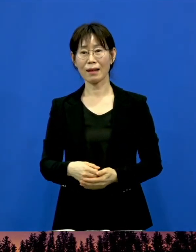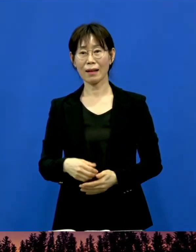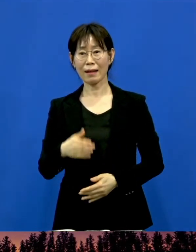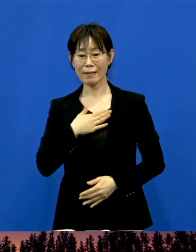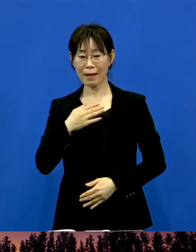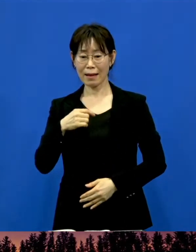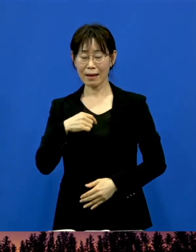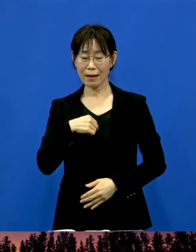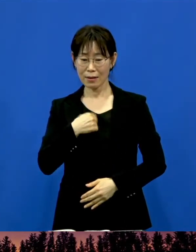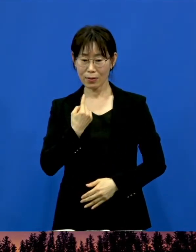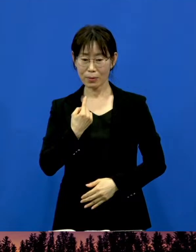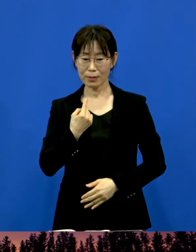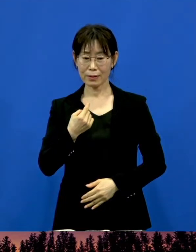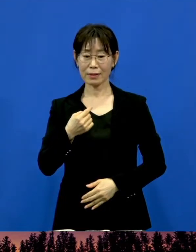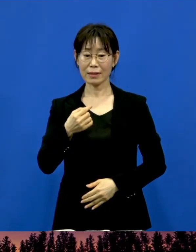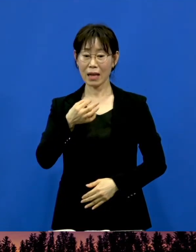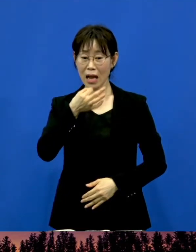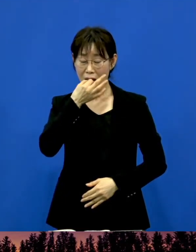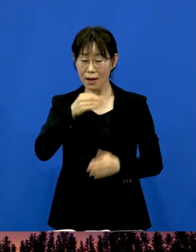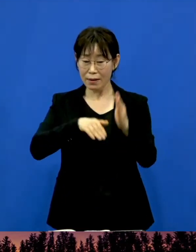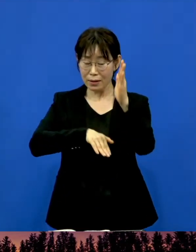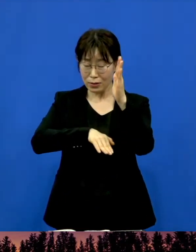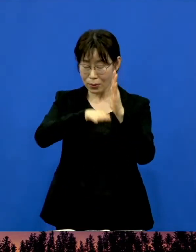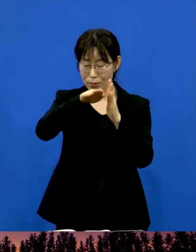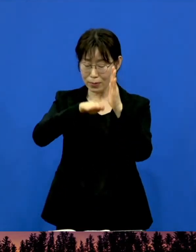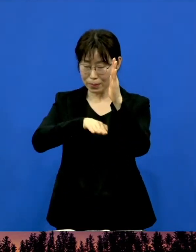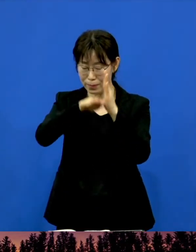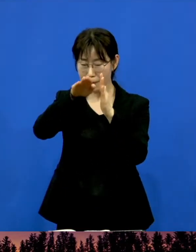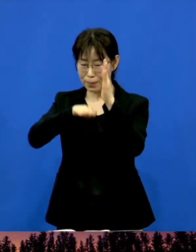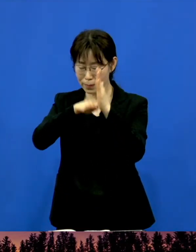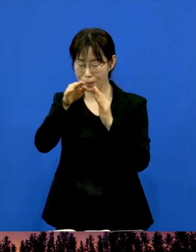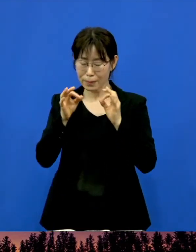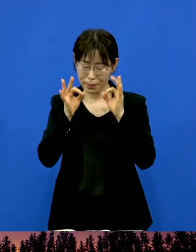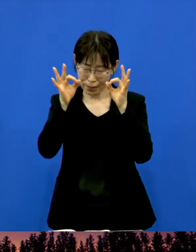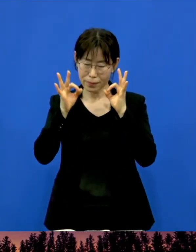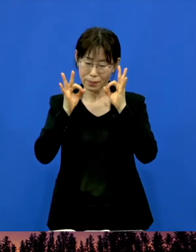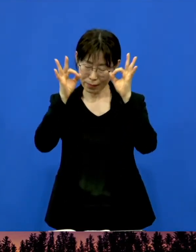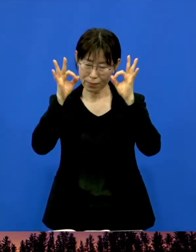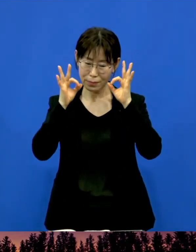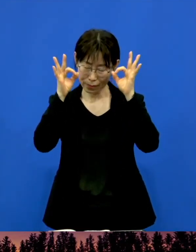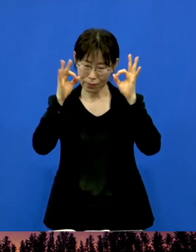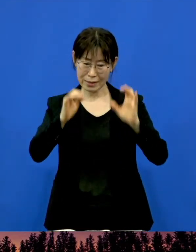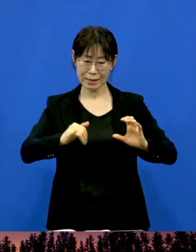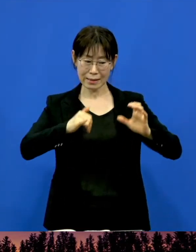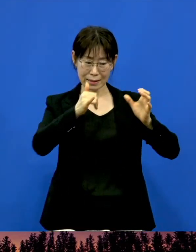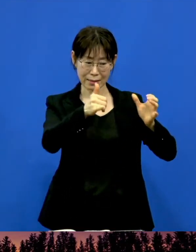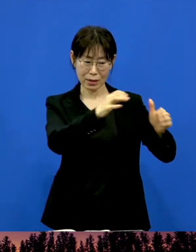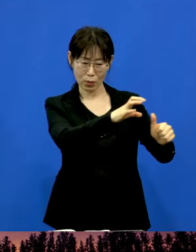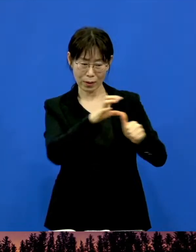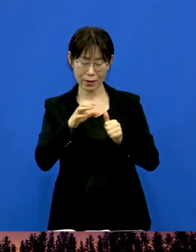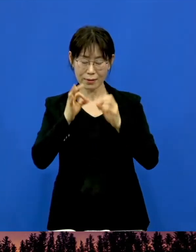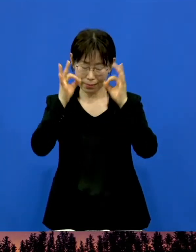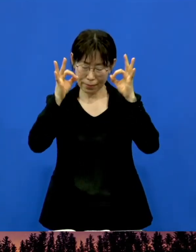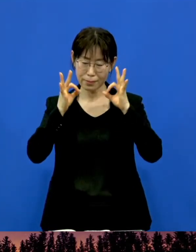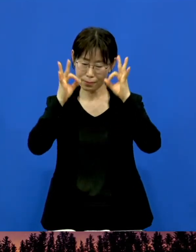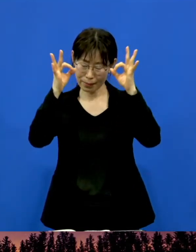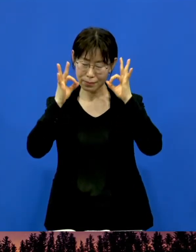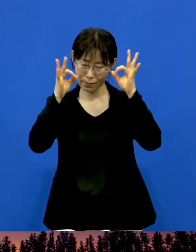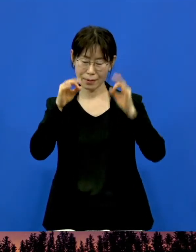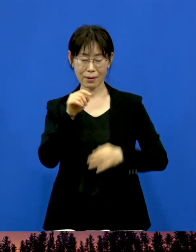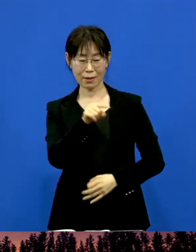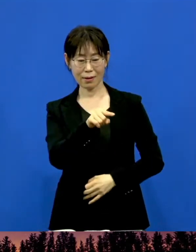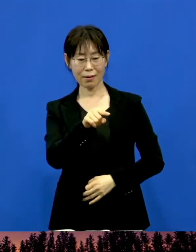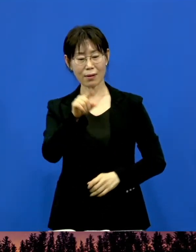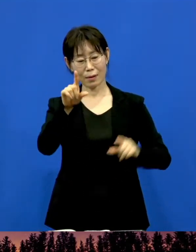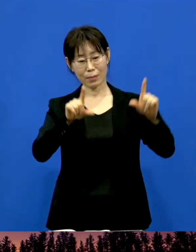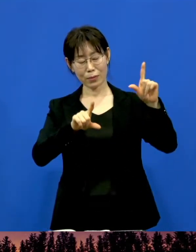성취하기 위한 도구. 그리고 그것은 순간적 만족에 불과한데 그것에 내 모든 것을, 내 욕망에 내 모든